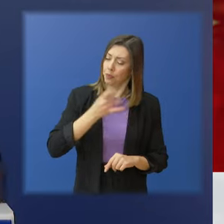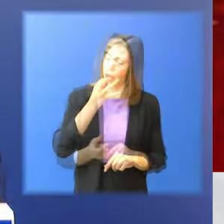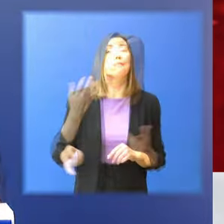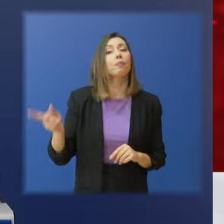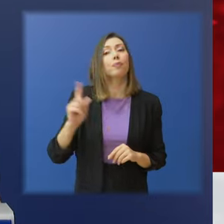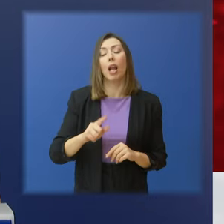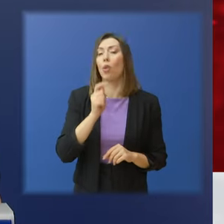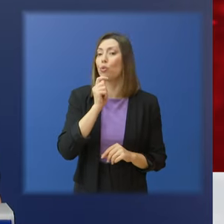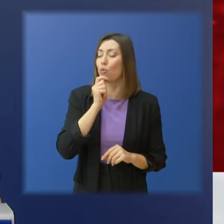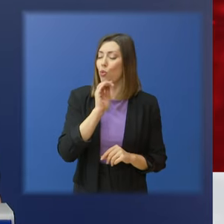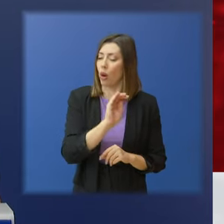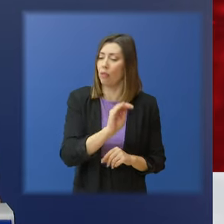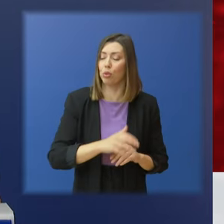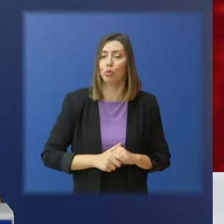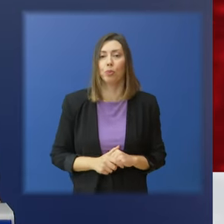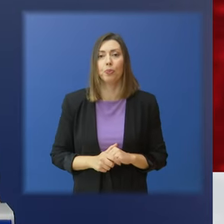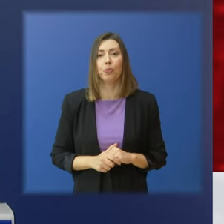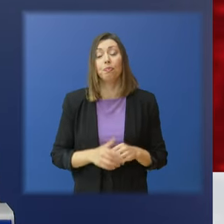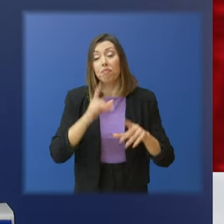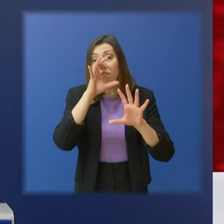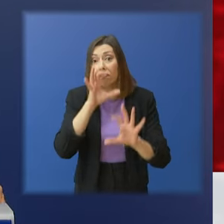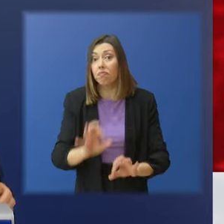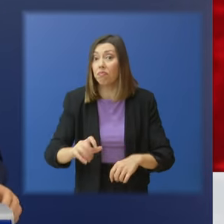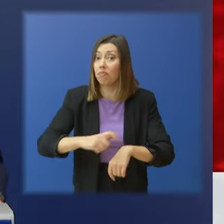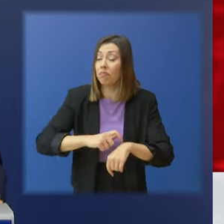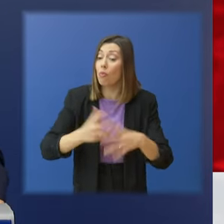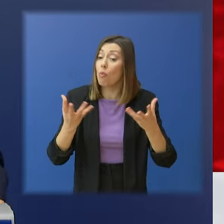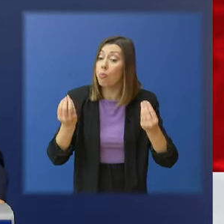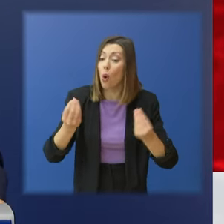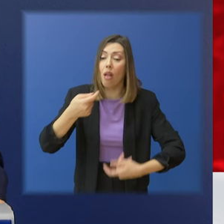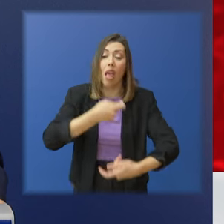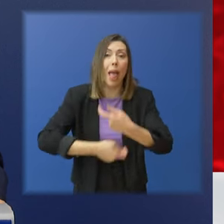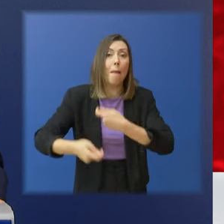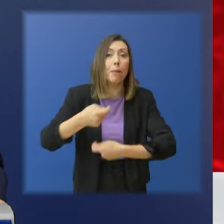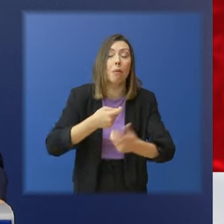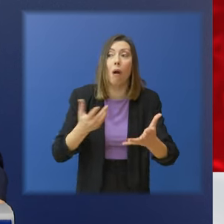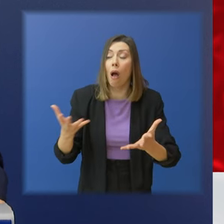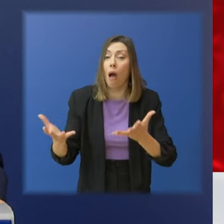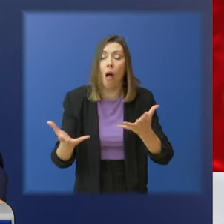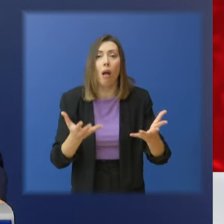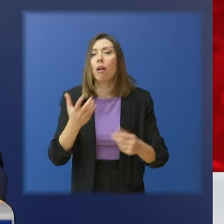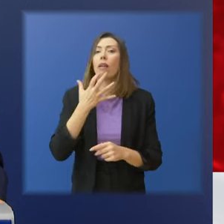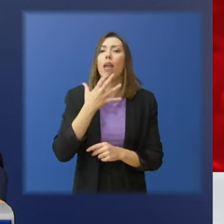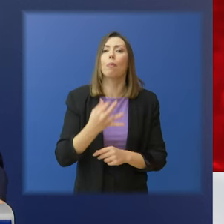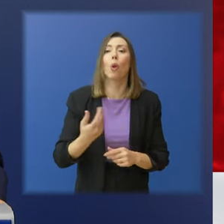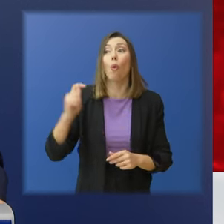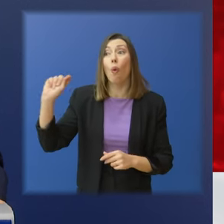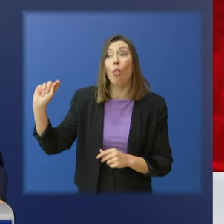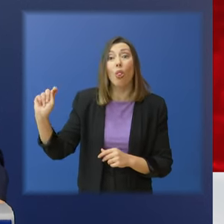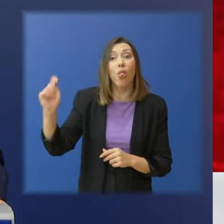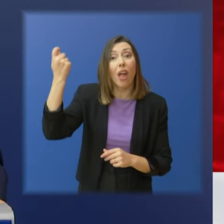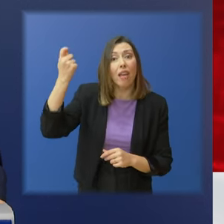υπόλοιπες περιπτώσεις πες σε απόγνωση βρίσκονται χιλιάδες μικρομεσαίοι επιχειρηματίες καθώς πάροχοι ηλεκτρικού ρεύματος ζητούν